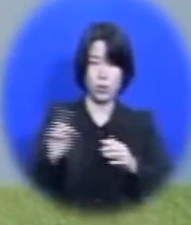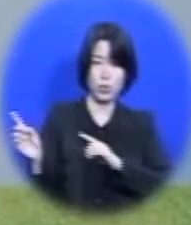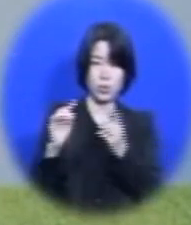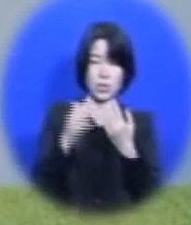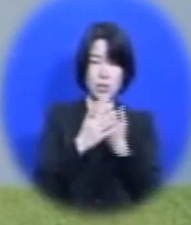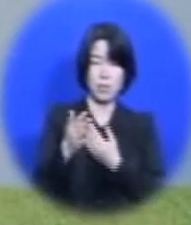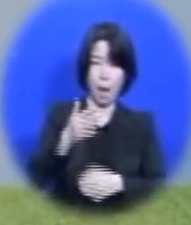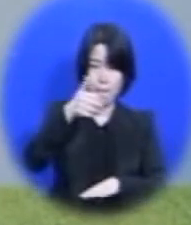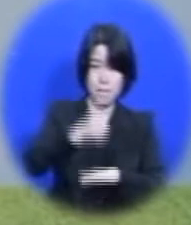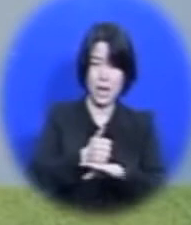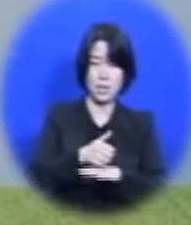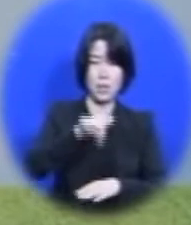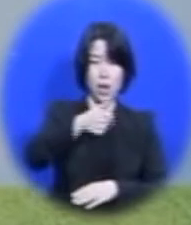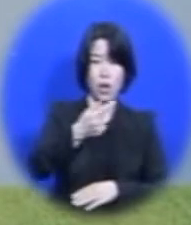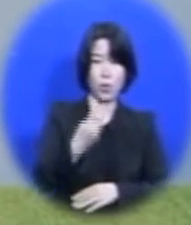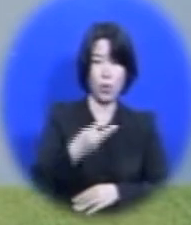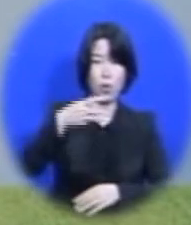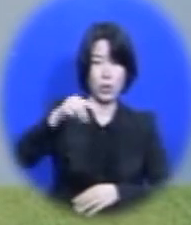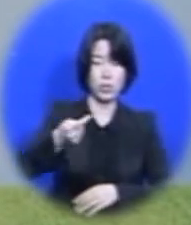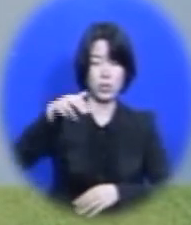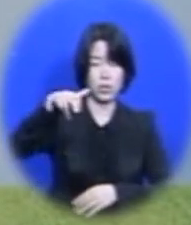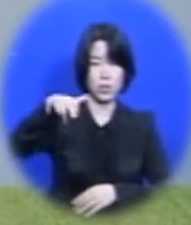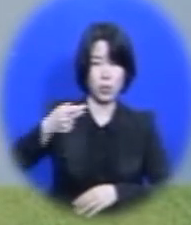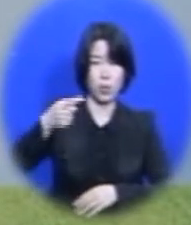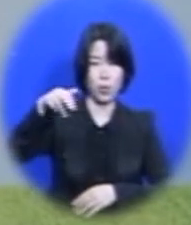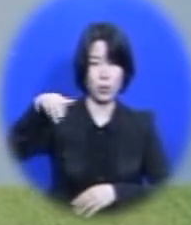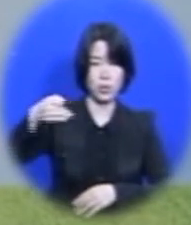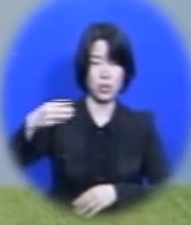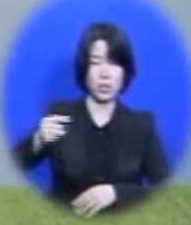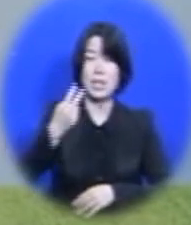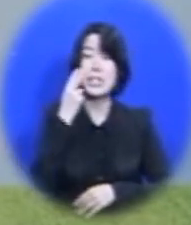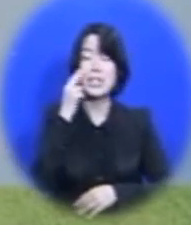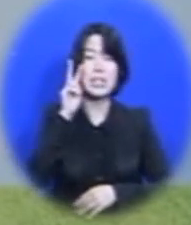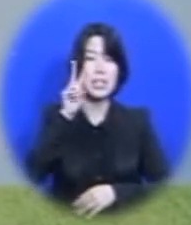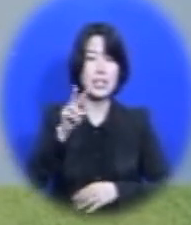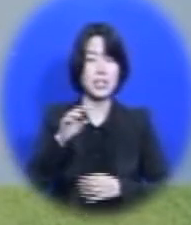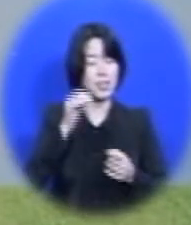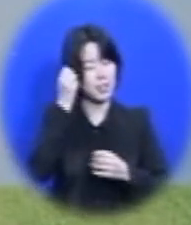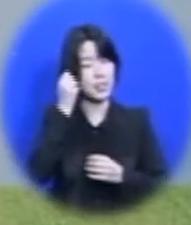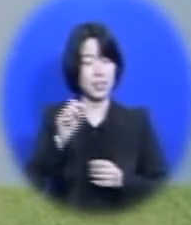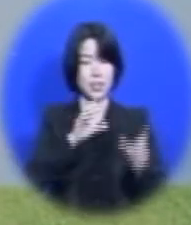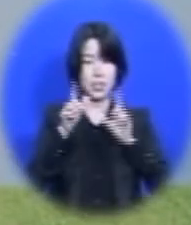마지막에 골드코스터라는 곳에서 이틀을 머물렀는데 그